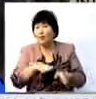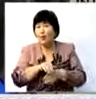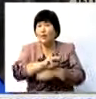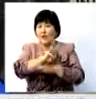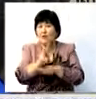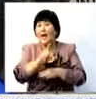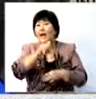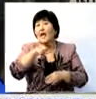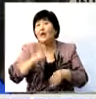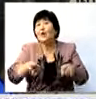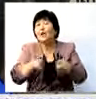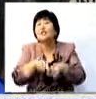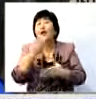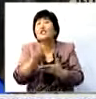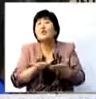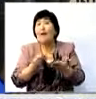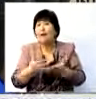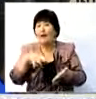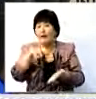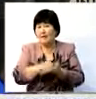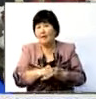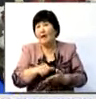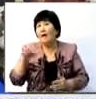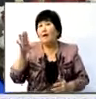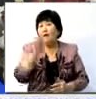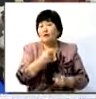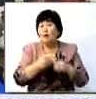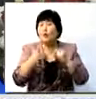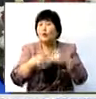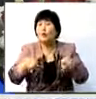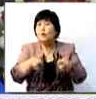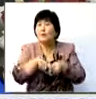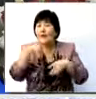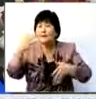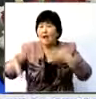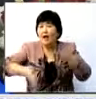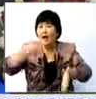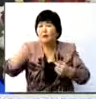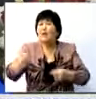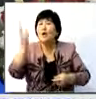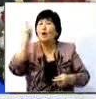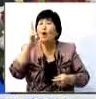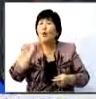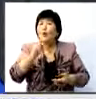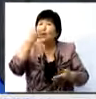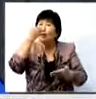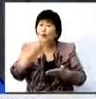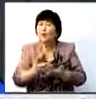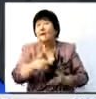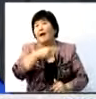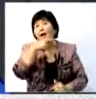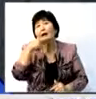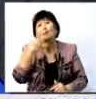қамтитын этногенездік сипатқа ие. Кеңес дәуірінде осы топырақтың біраз қабаты қопарылып, қола дәуіріндегі құнды дүниелер